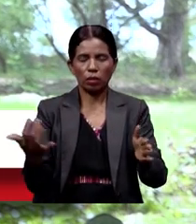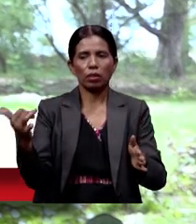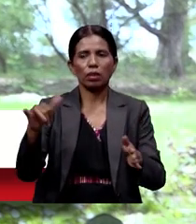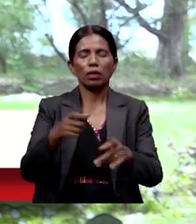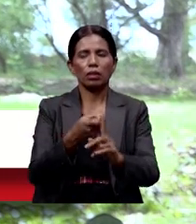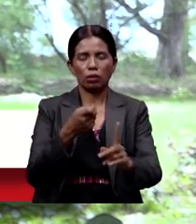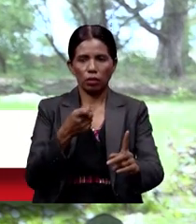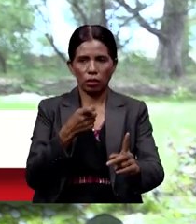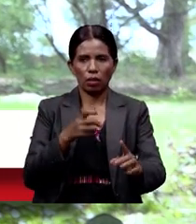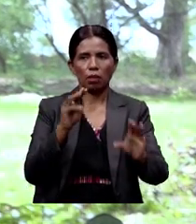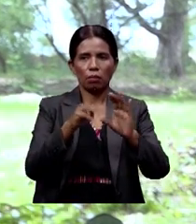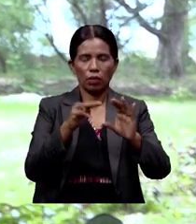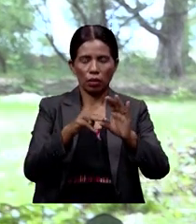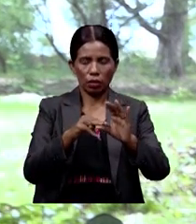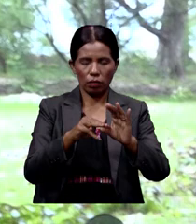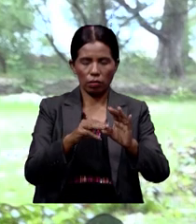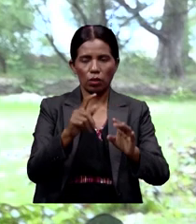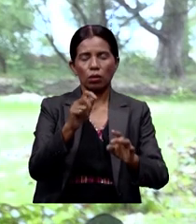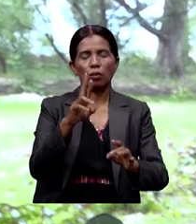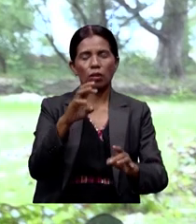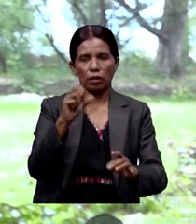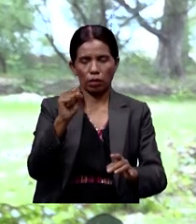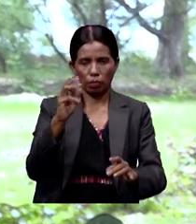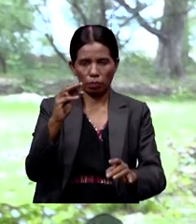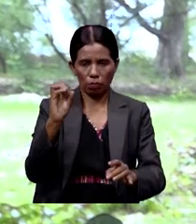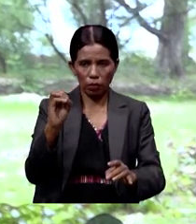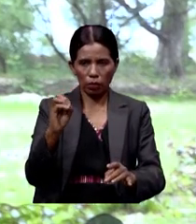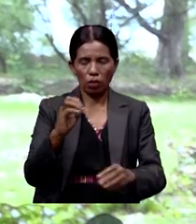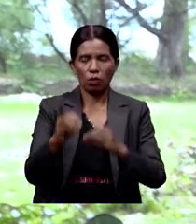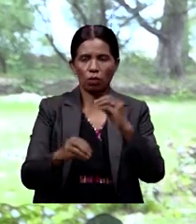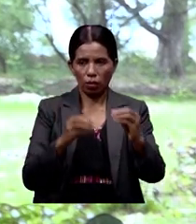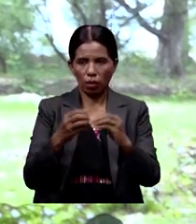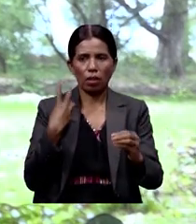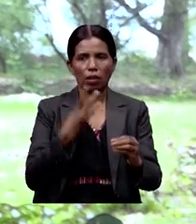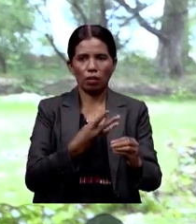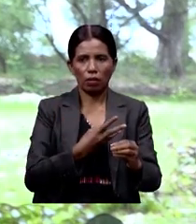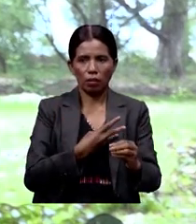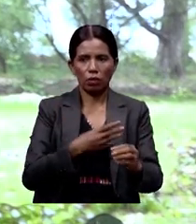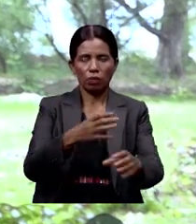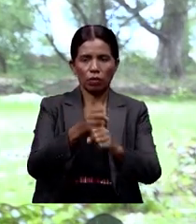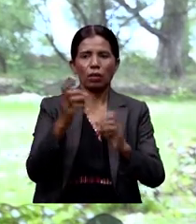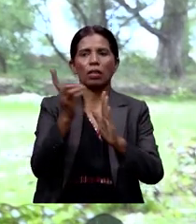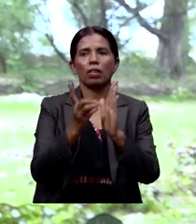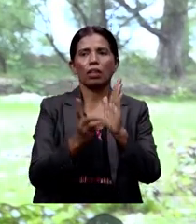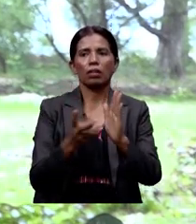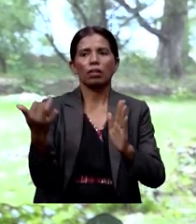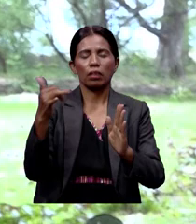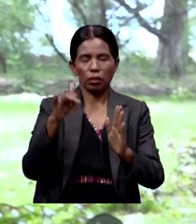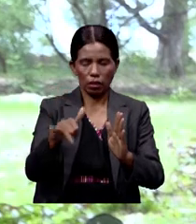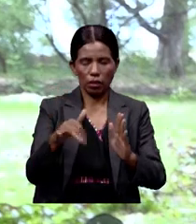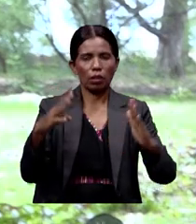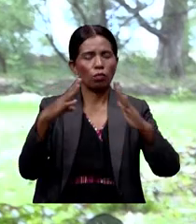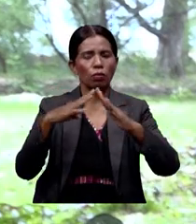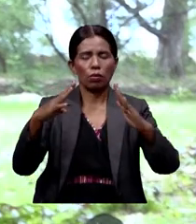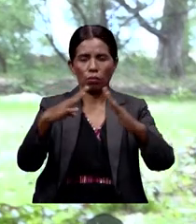husi merkado e turismu, kona basira Foi indra kami halo la fotona darus pasir ini nia baraku wansir ne peratu